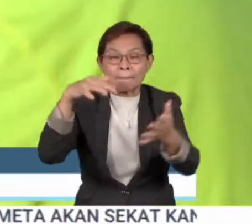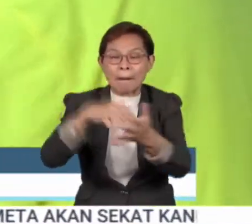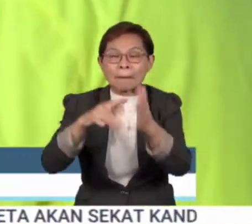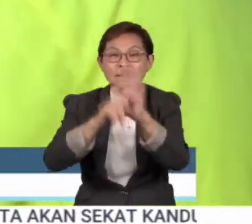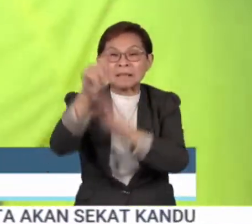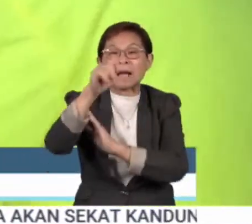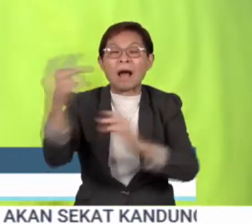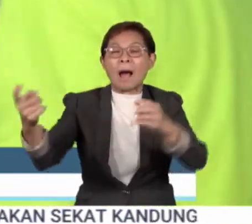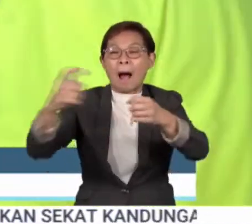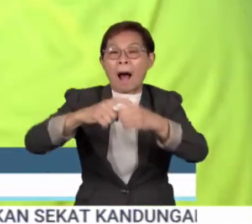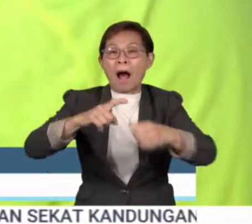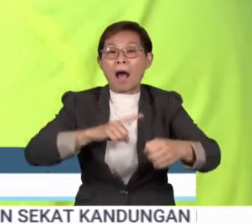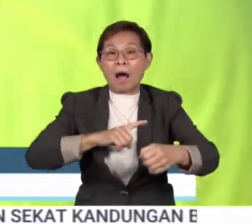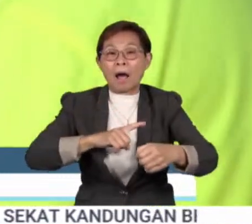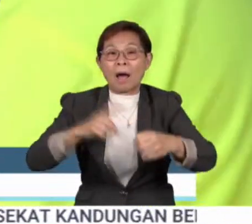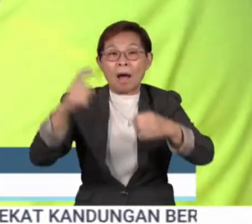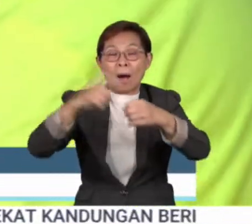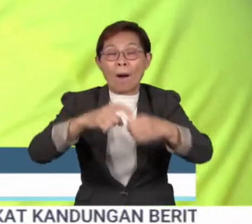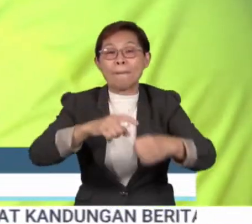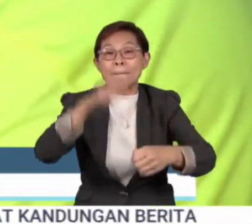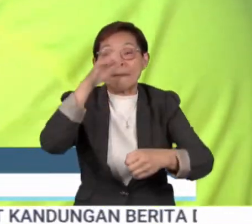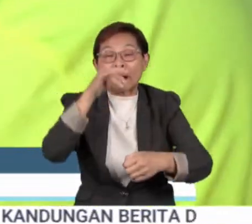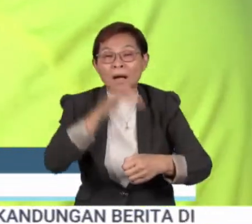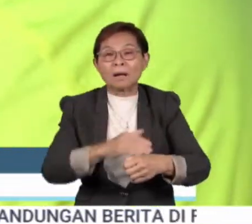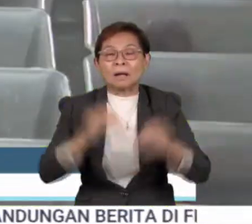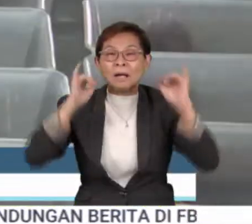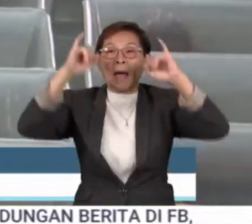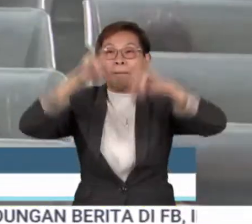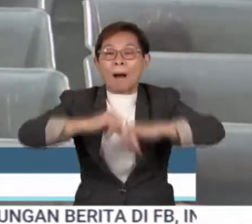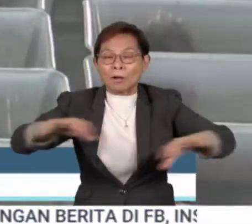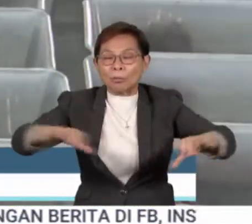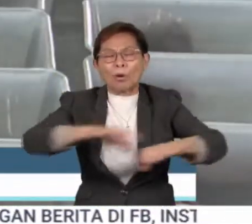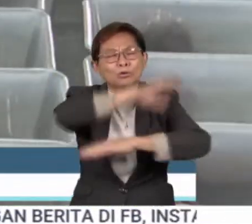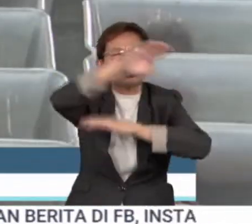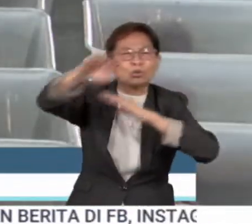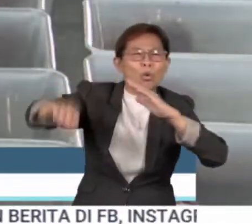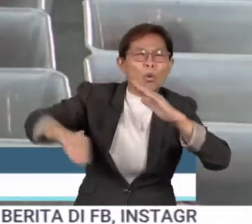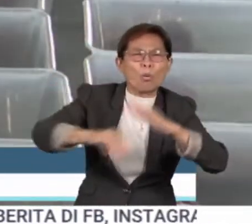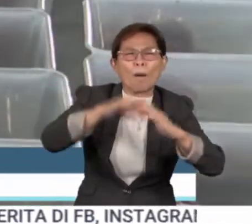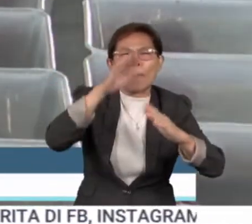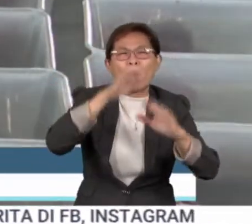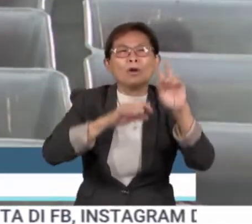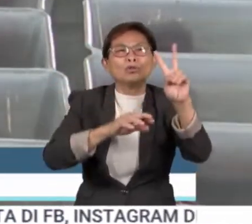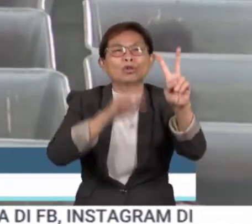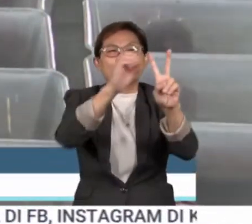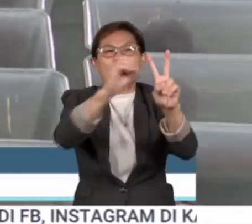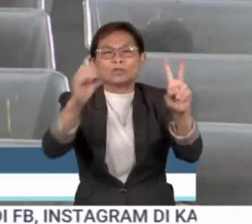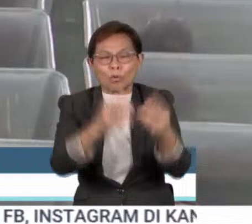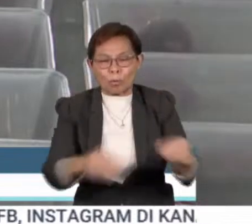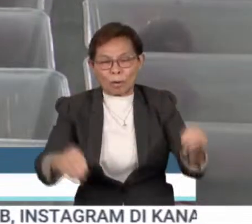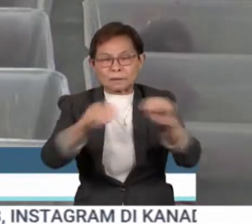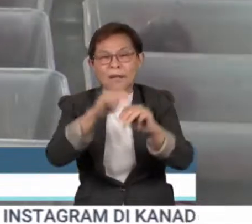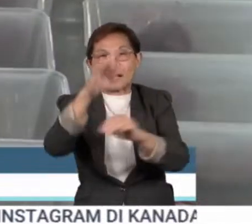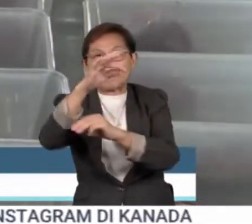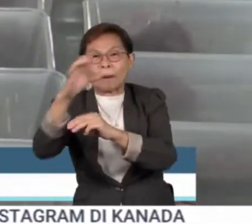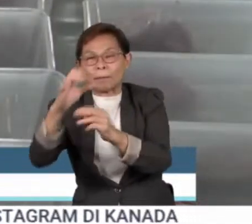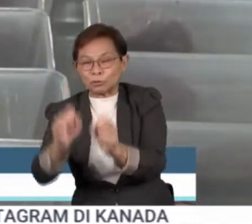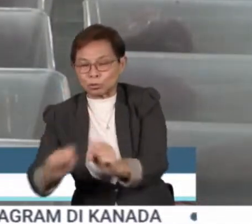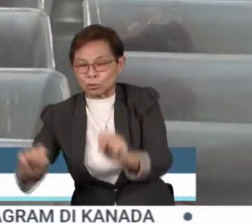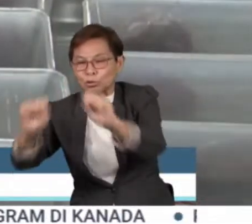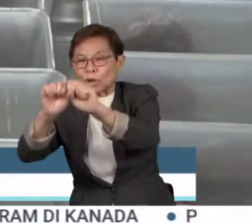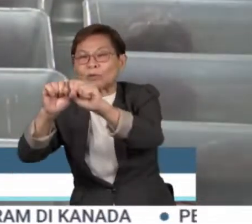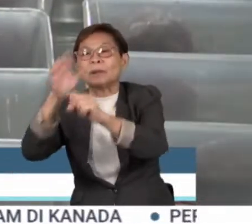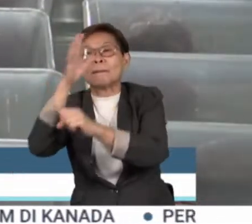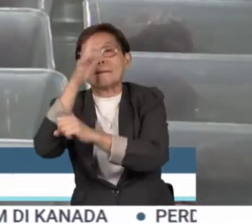Agama Melaka Datuk Rahmat Mariman berkata ibadah itu akan dilaksana di hampir keseluruhan 200 masjid dan 800 surau di negeri itu.